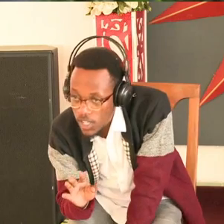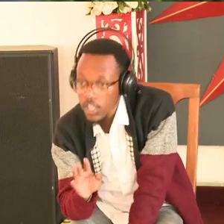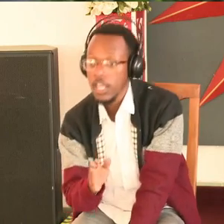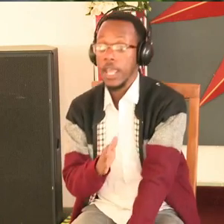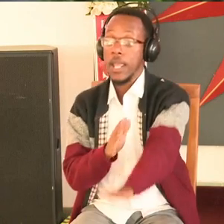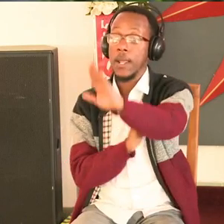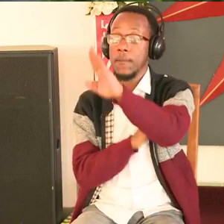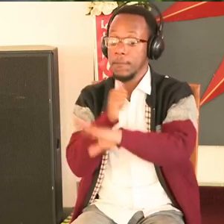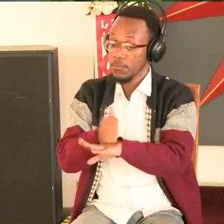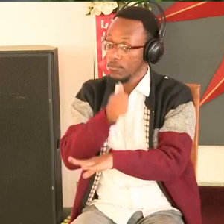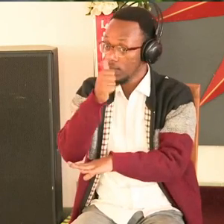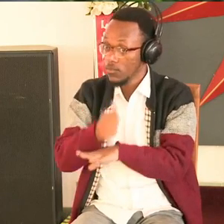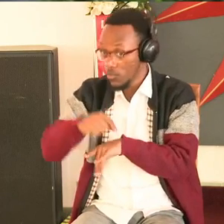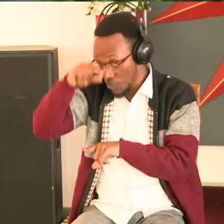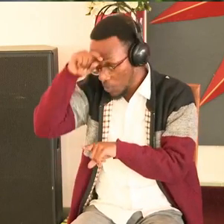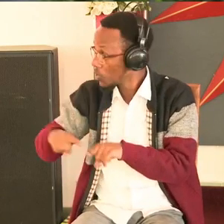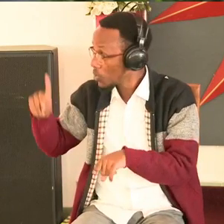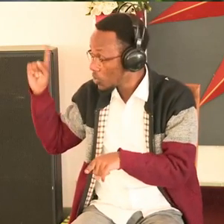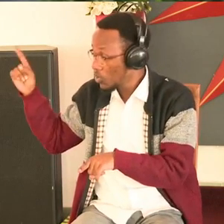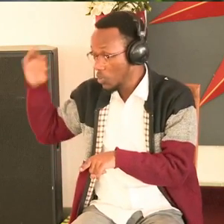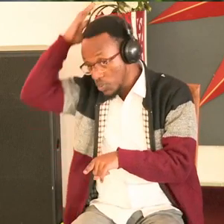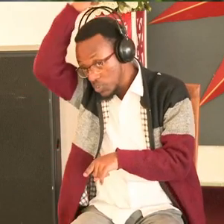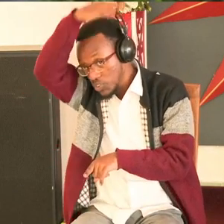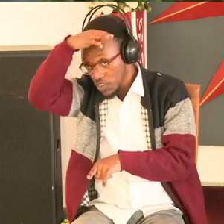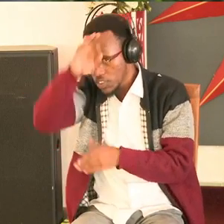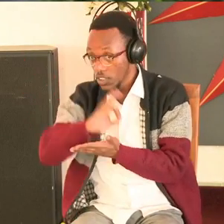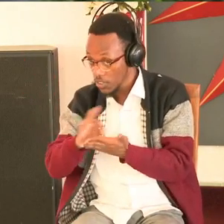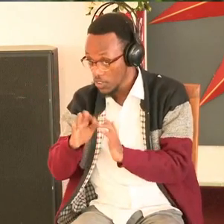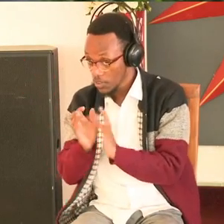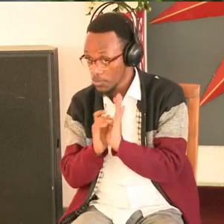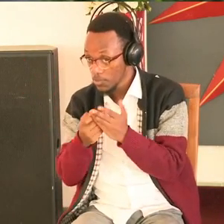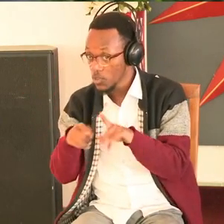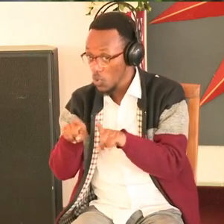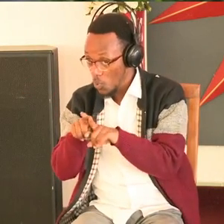wa 47 ngo nagushyizeho